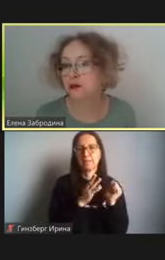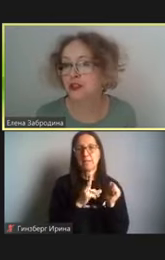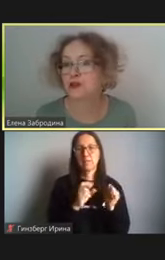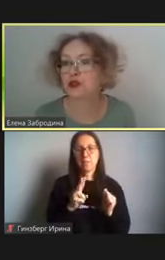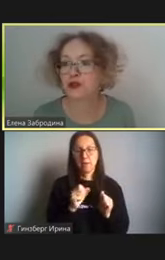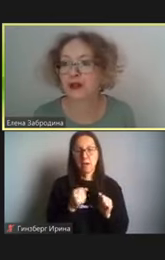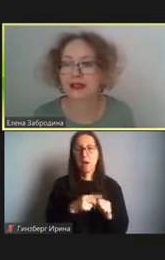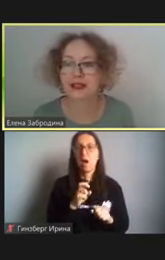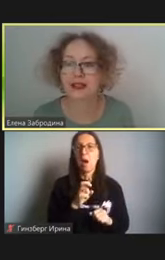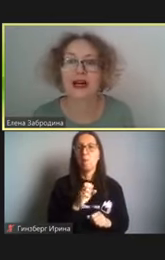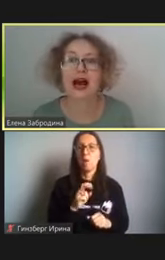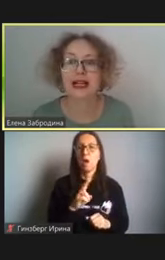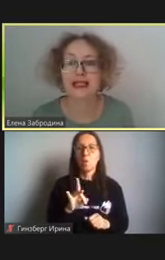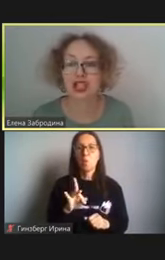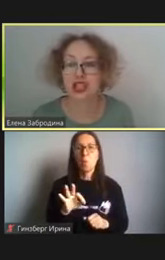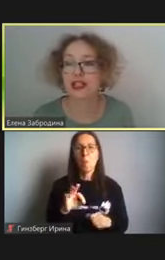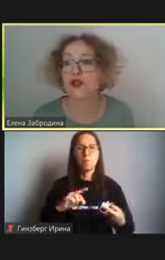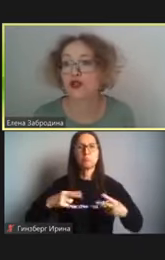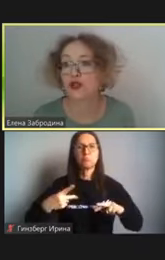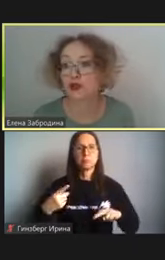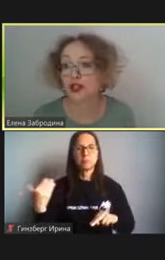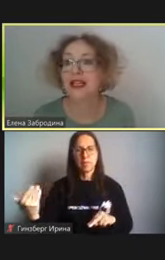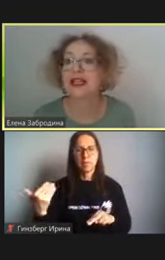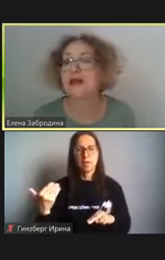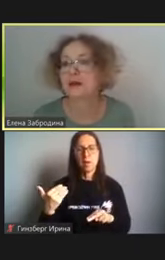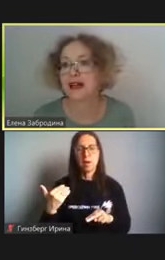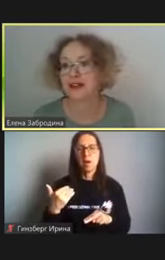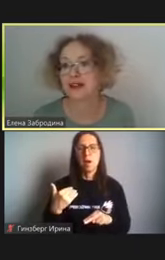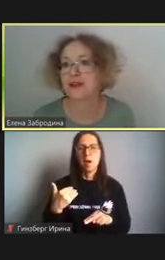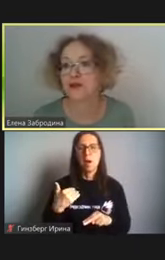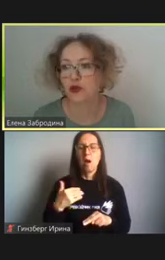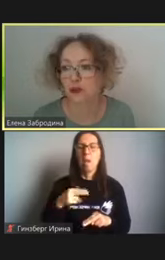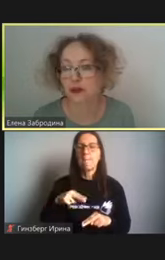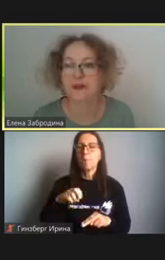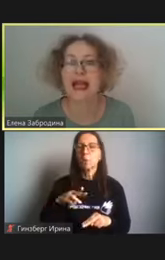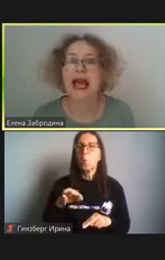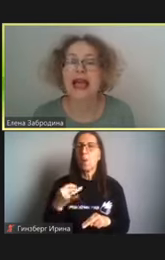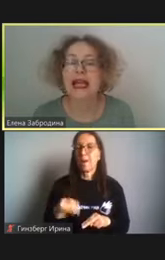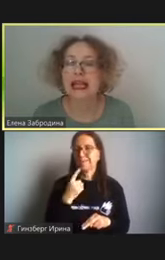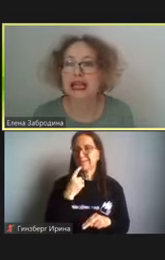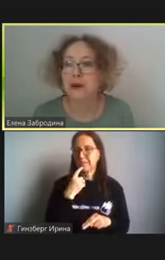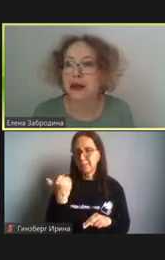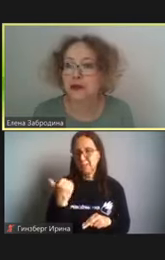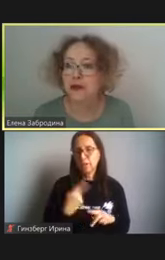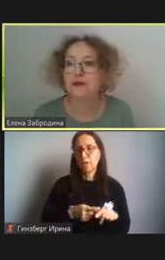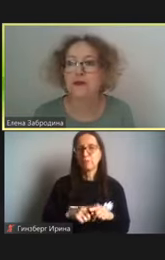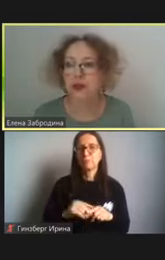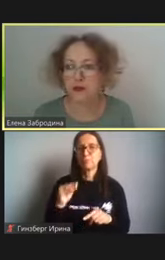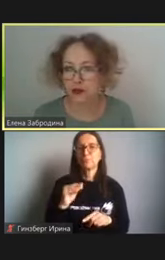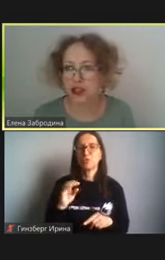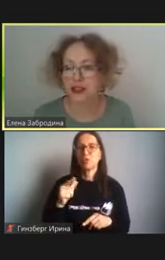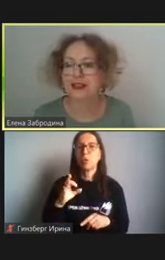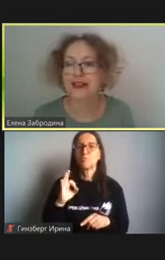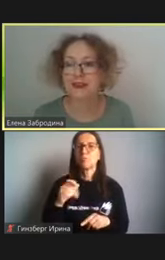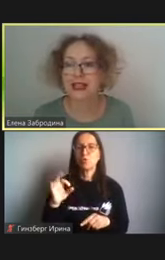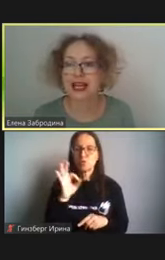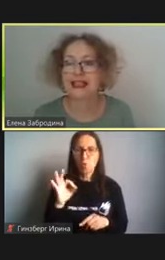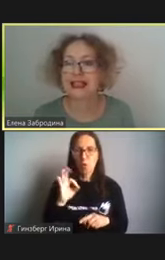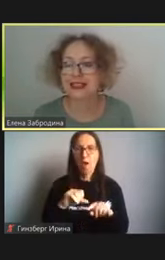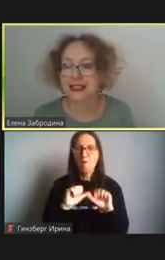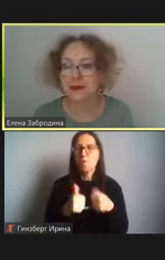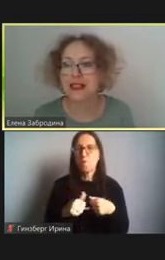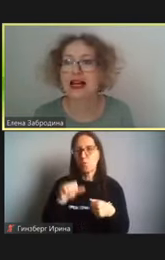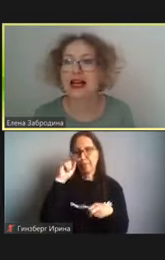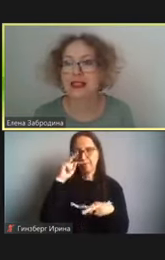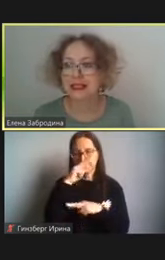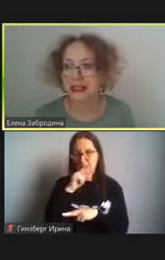в переводе с португальского означает «жемчужина неправильной формы». И барокко в первую очередь расцветает